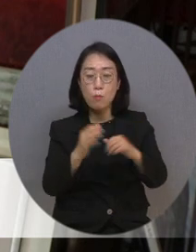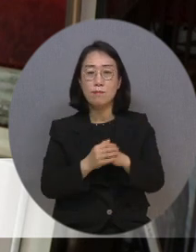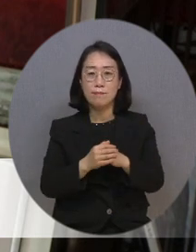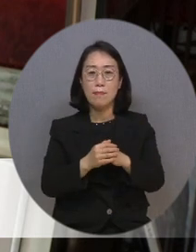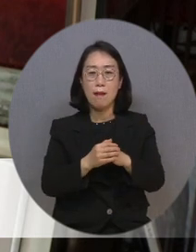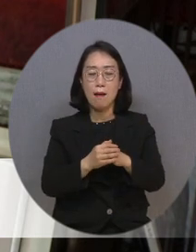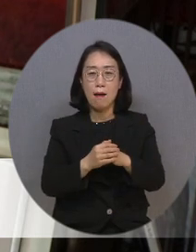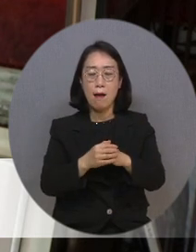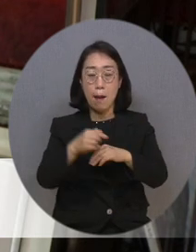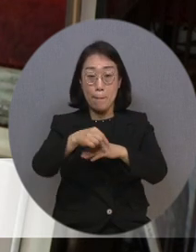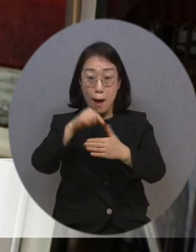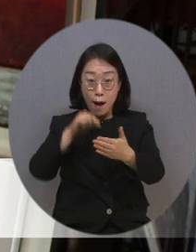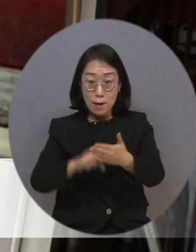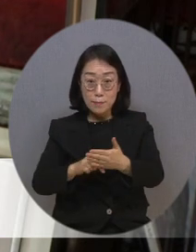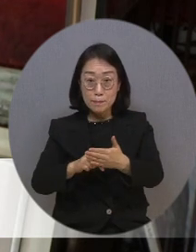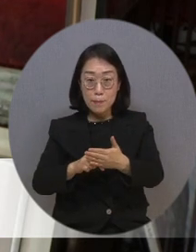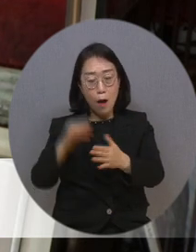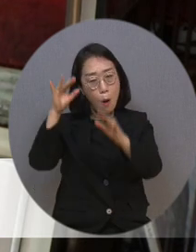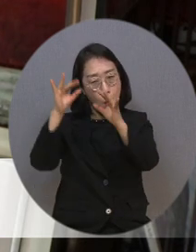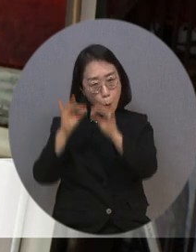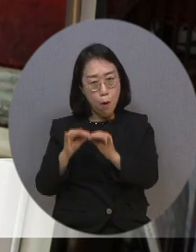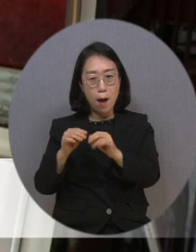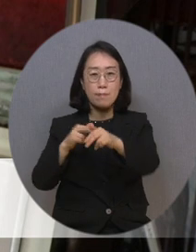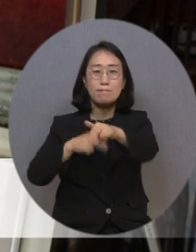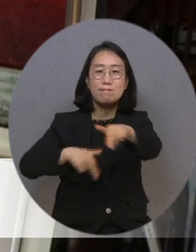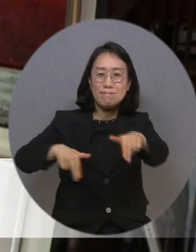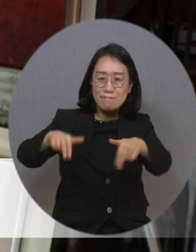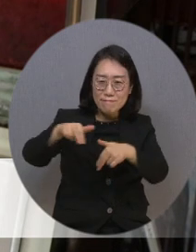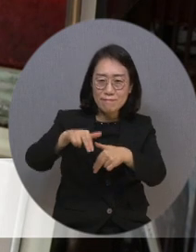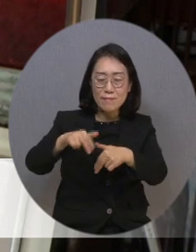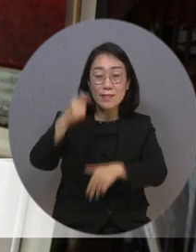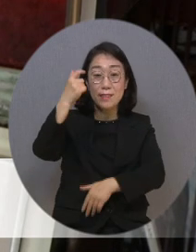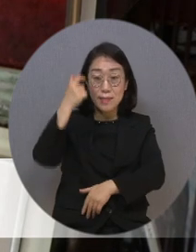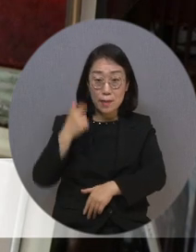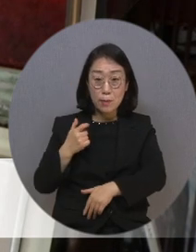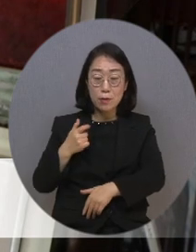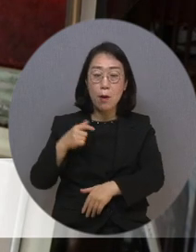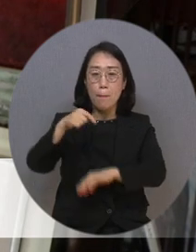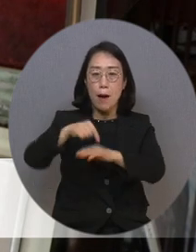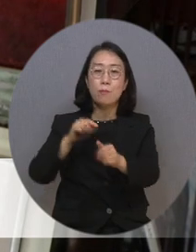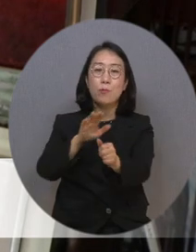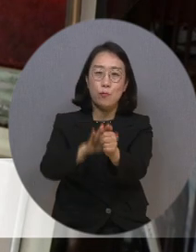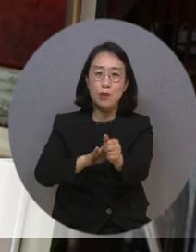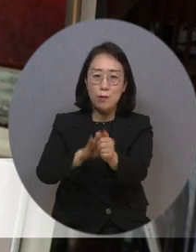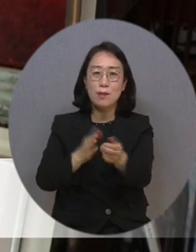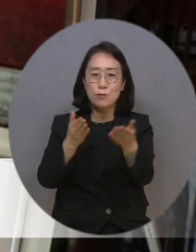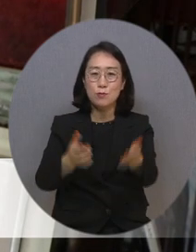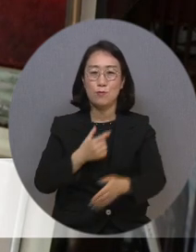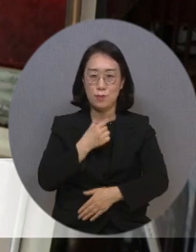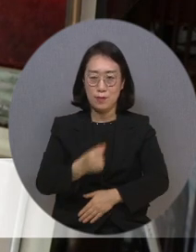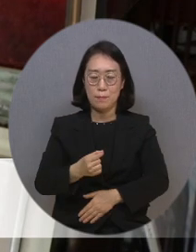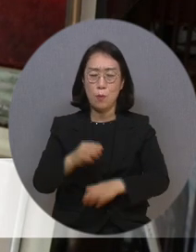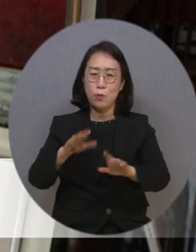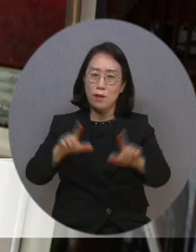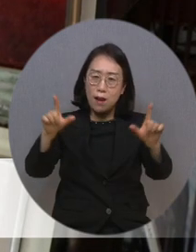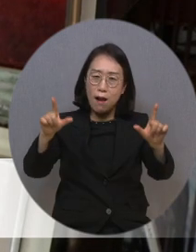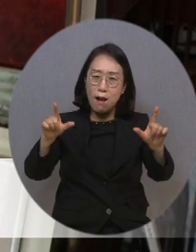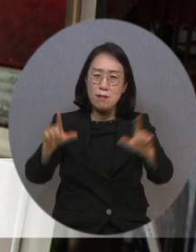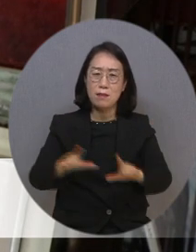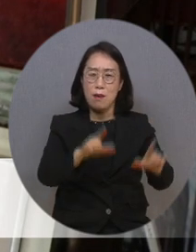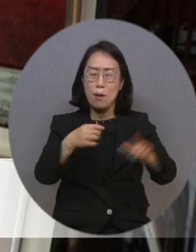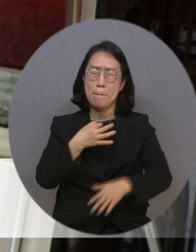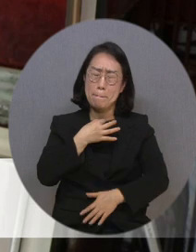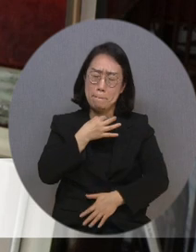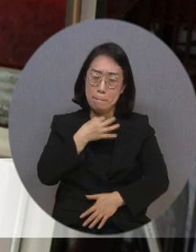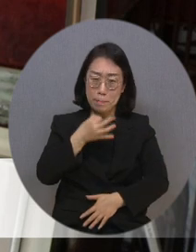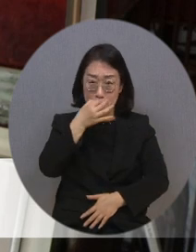정서로 같은 공감을 느끼면서 마음의 위안을 얻길 바랄뿐입니다 현대사회에 지쳐 있을